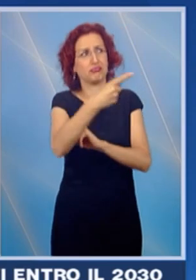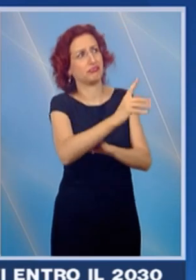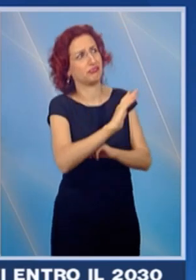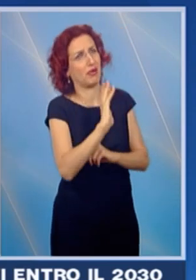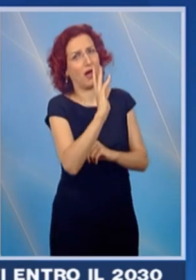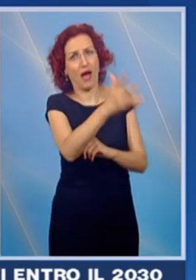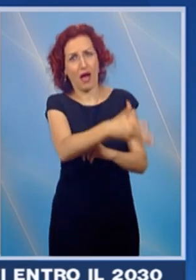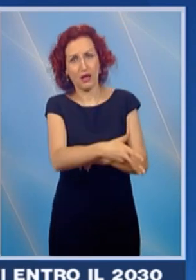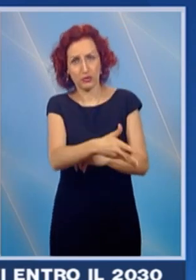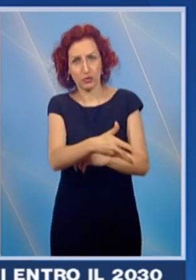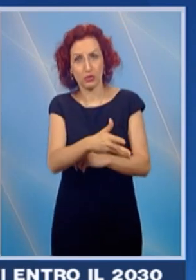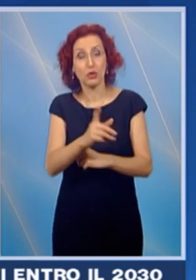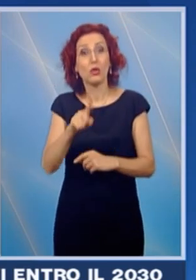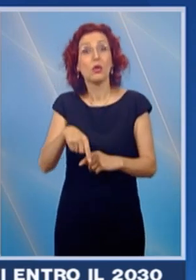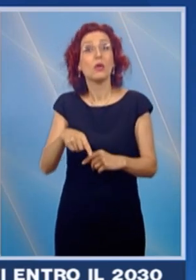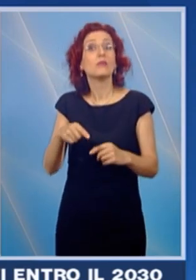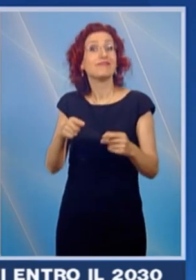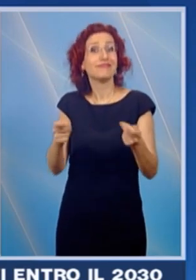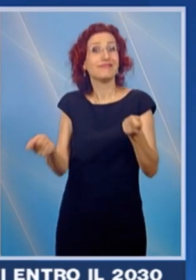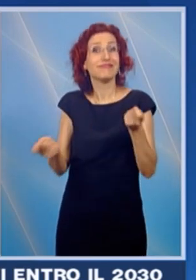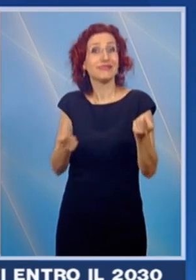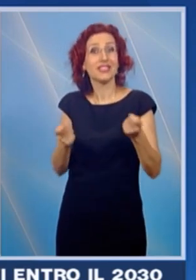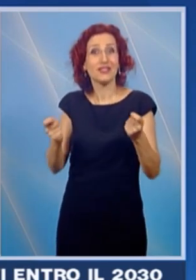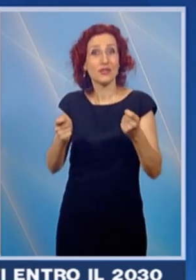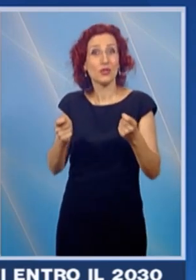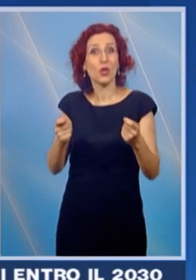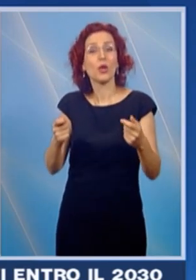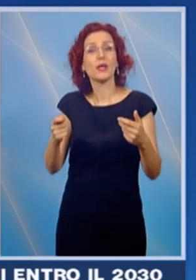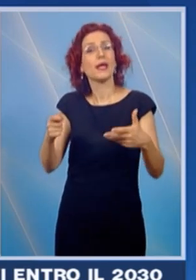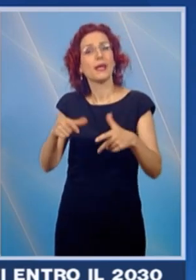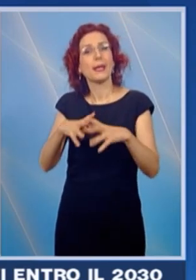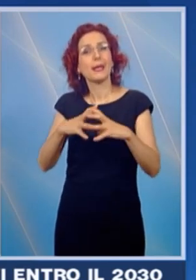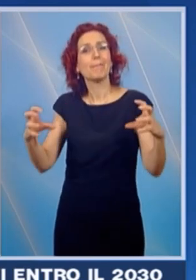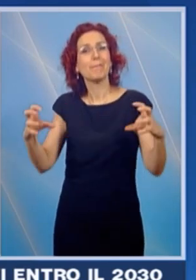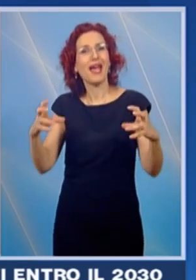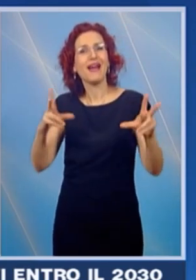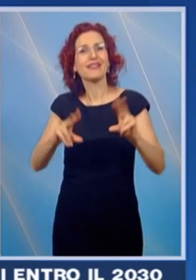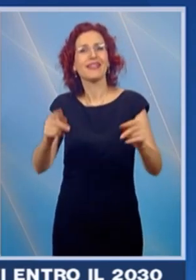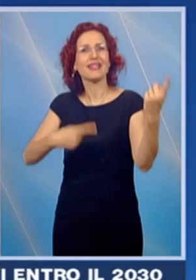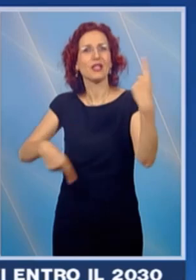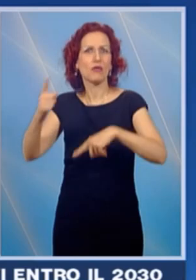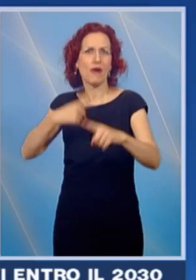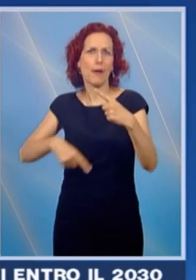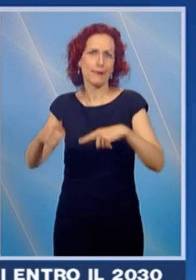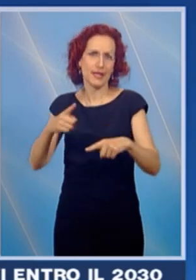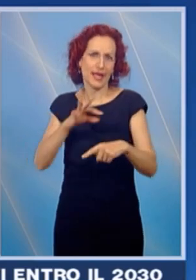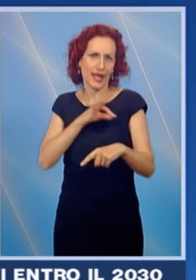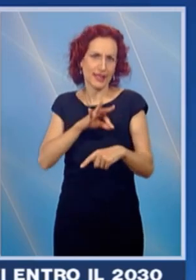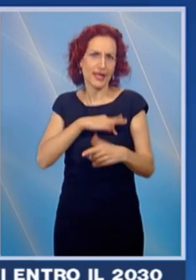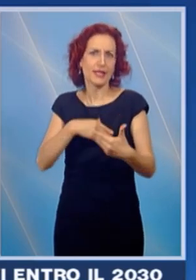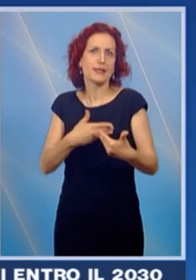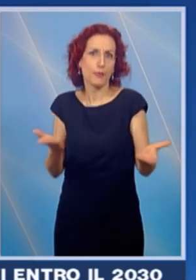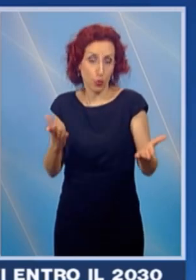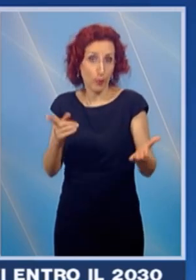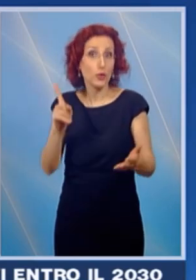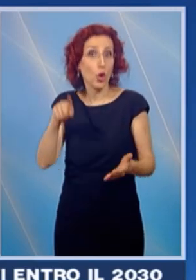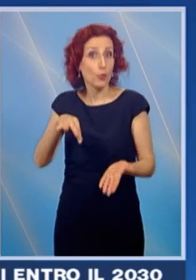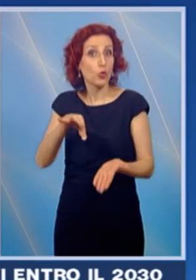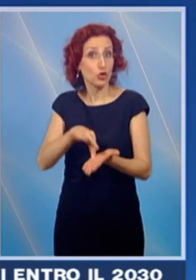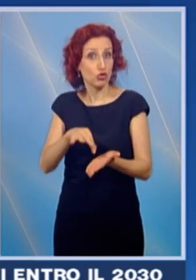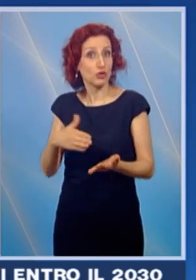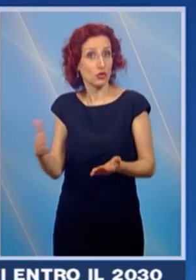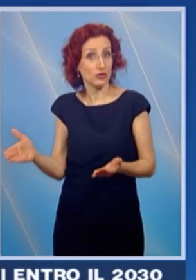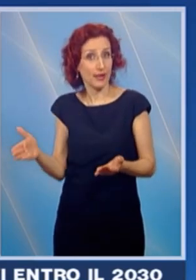mala realizzazione e esercizio degli impianti rinnovabili sono da considerarsi di interesse pubblico prioritario, anche per il centrodestra, direi. Lo stallo